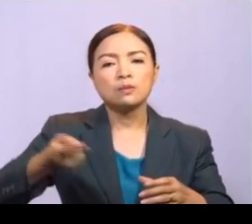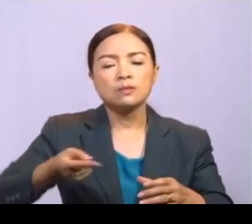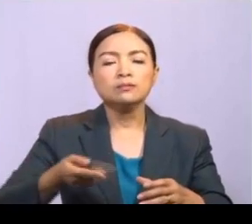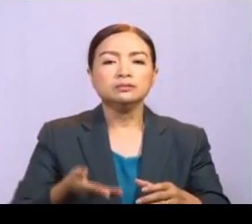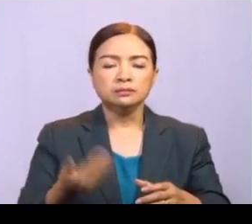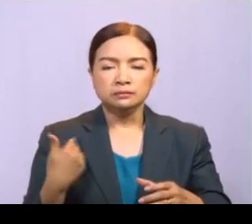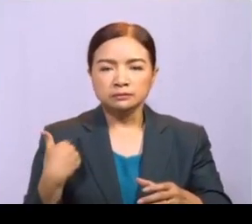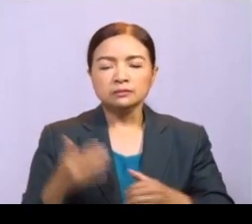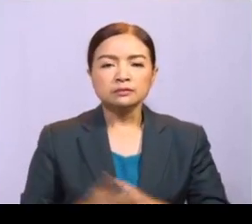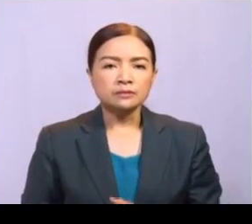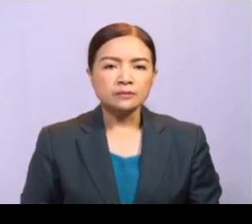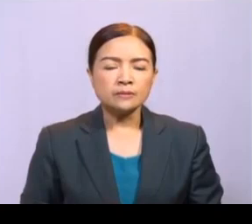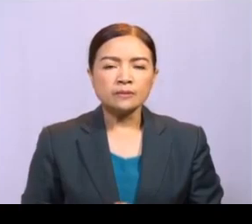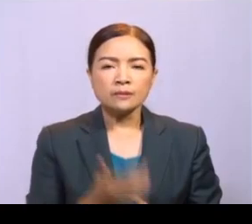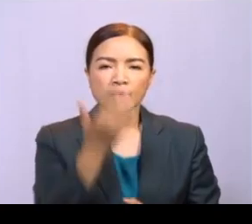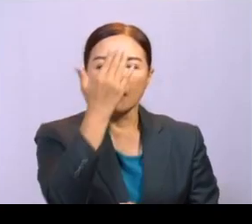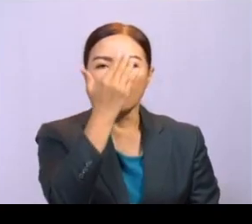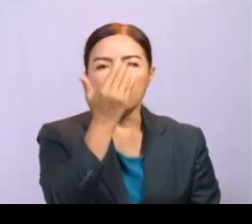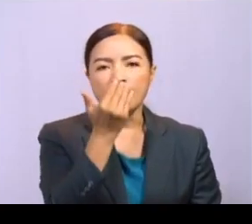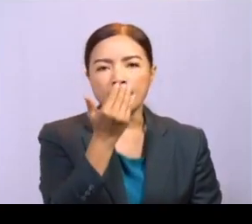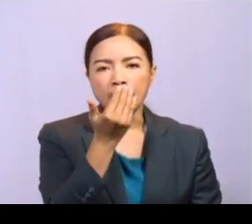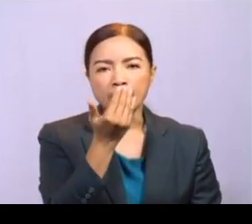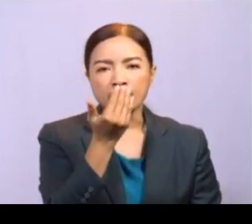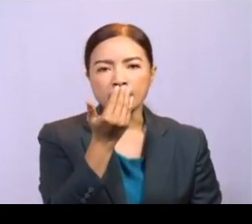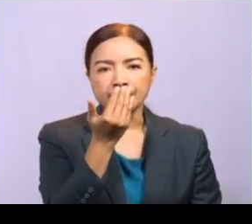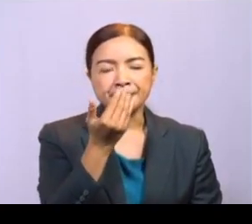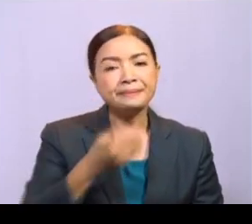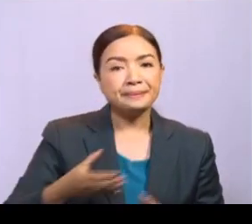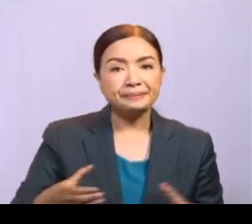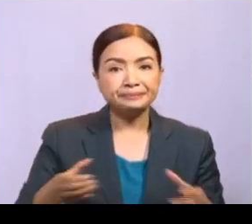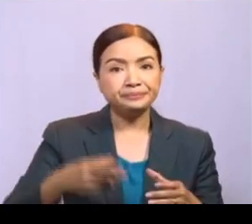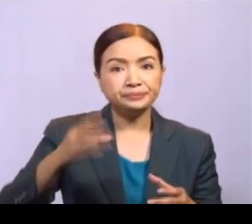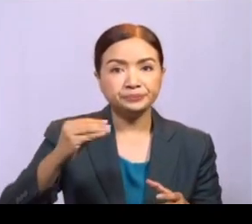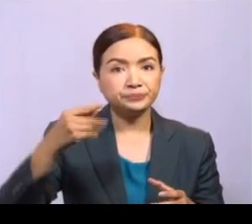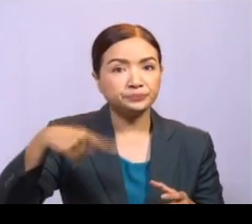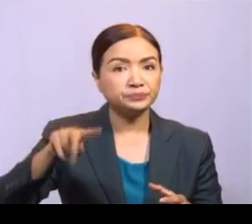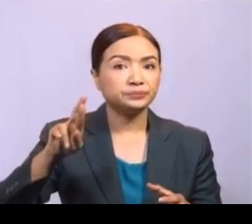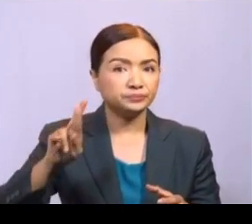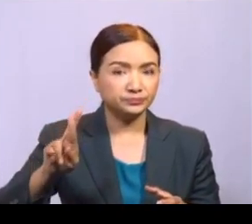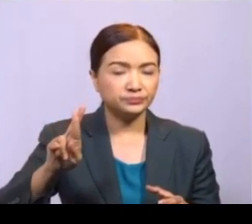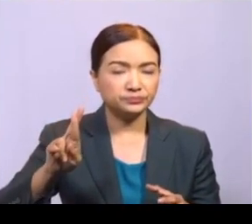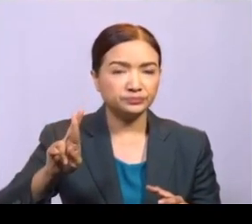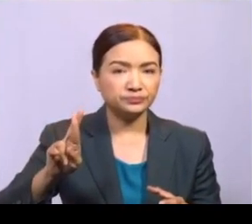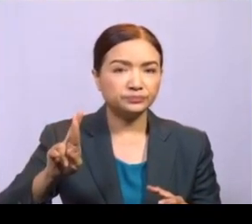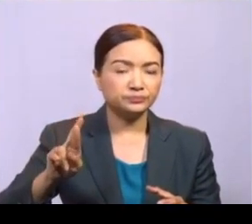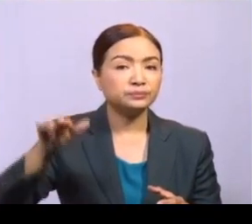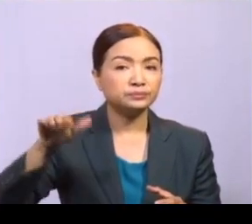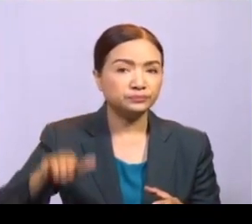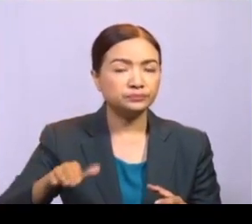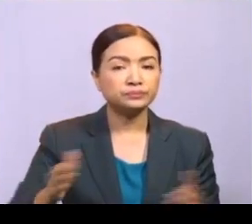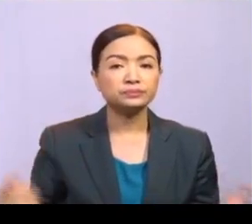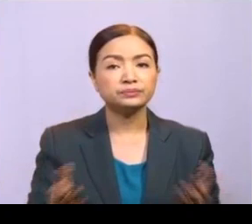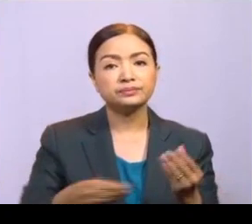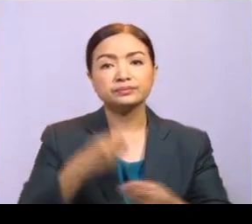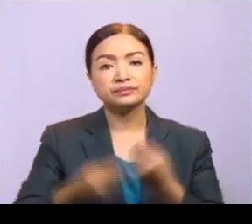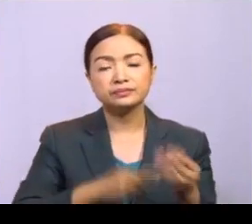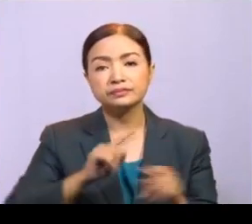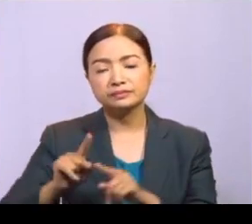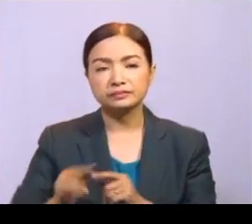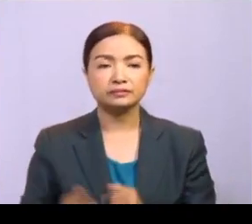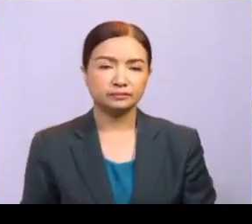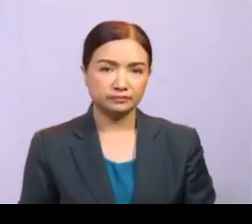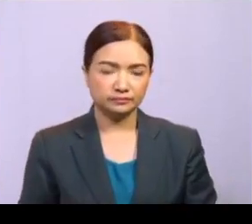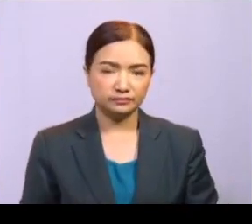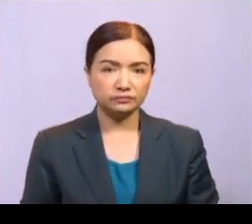ไว้แต่ว่าที่บอกว่าจะไปลดเรื่องของโปรโมชั่นต่างๆส่งเสริมการขายต่างๆเท่ากับว่าราคาขาย